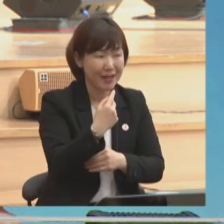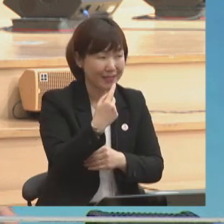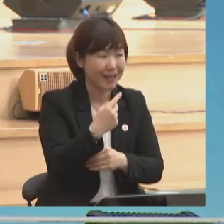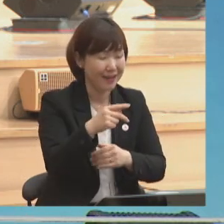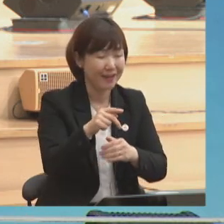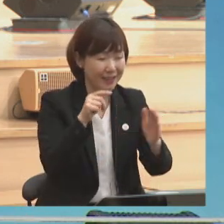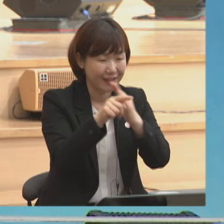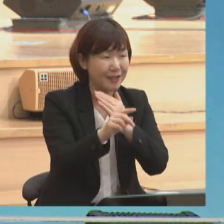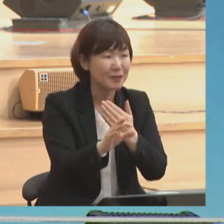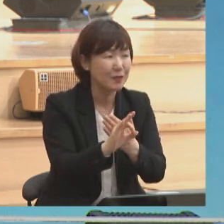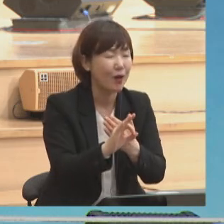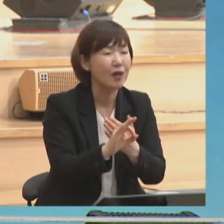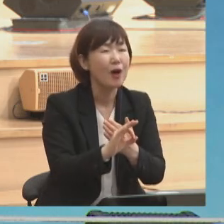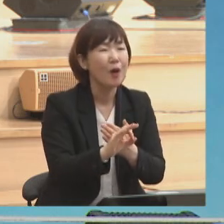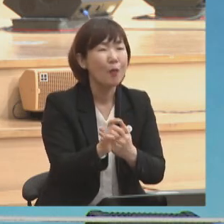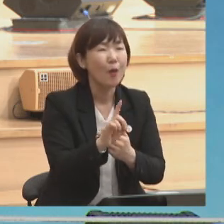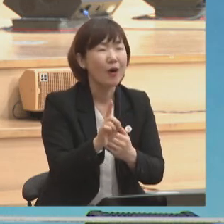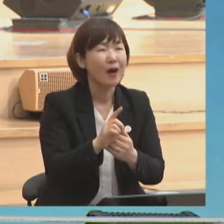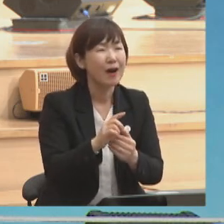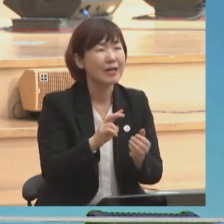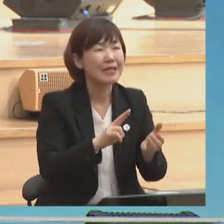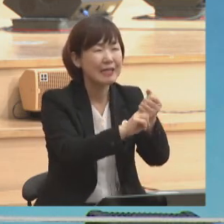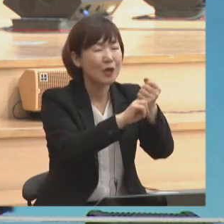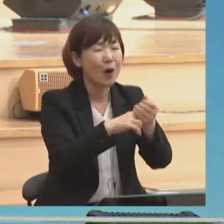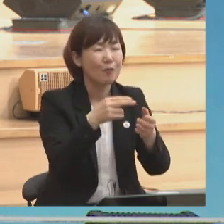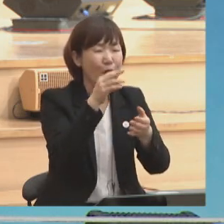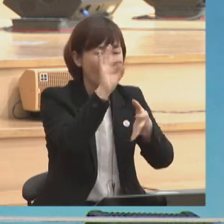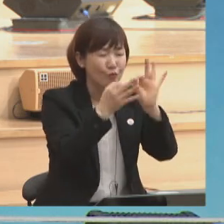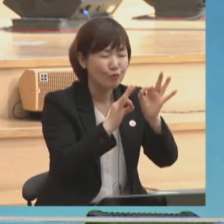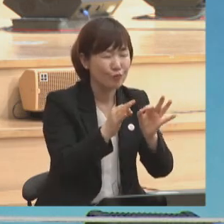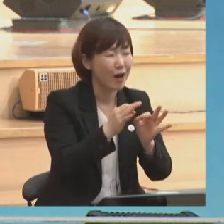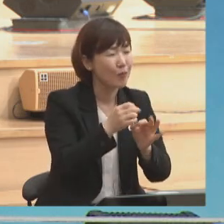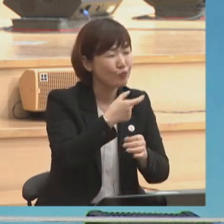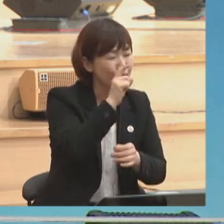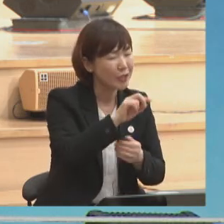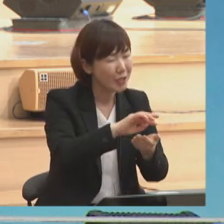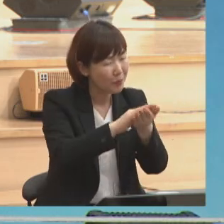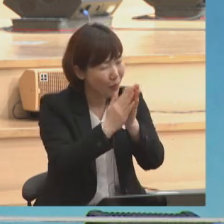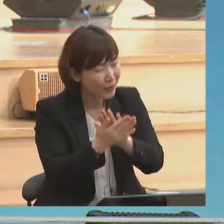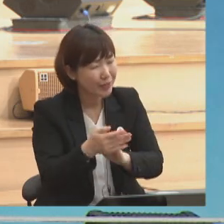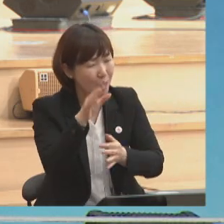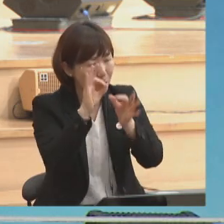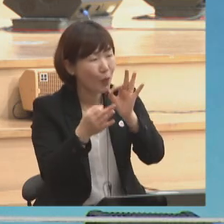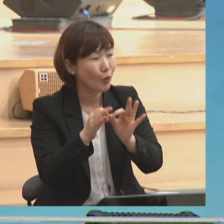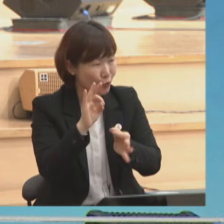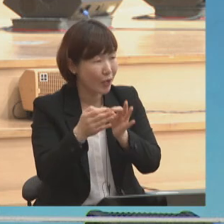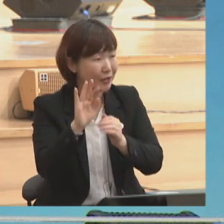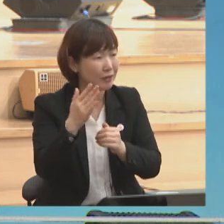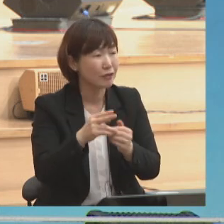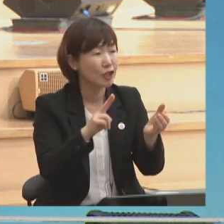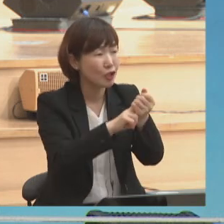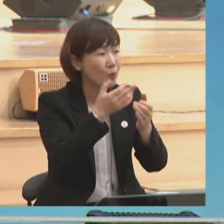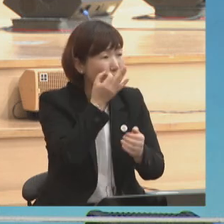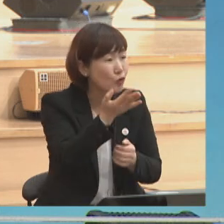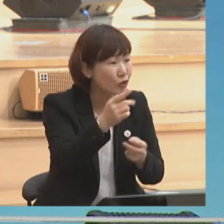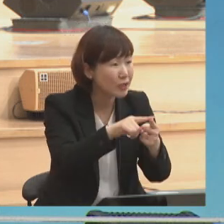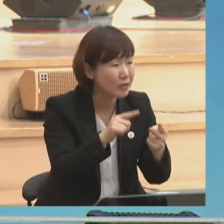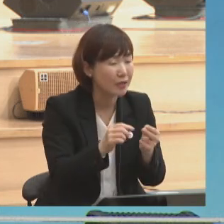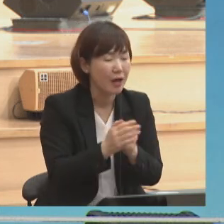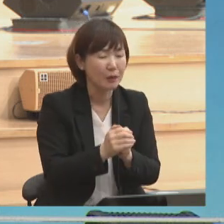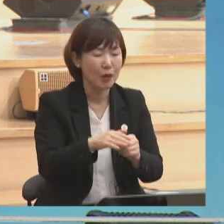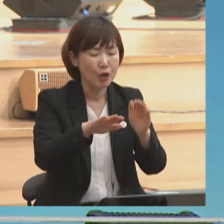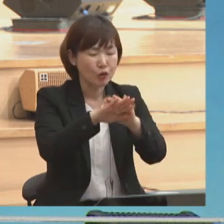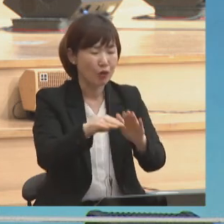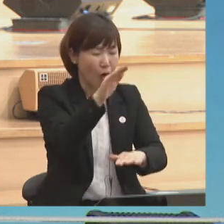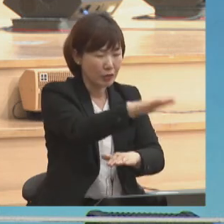뭐에 물이 변하여 포도되는 기적, 막 안진병이 일어나는 기적, 대단한 기적을 보여줘야 되잖아요. 아니면 손을 얹은 즉 나으리라